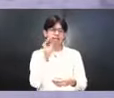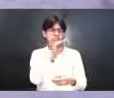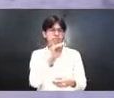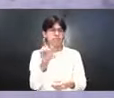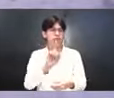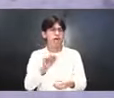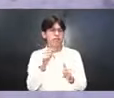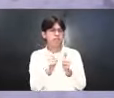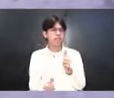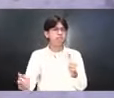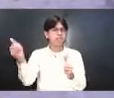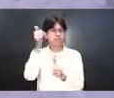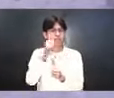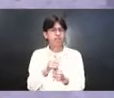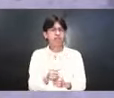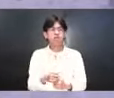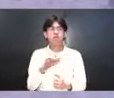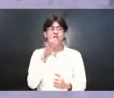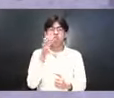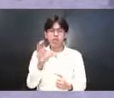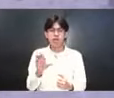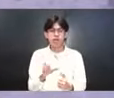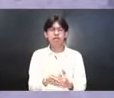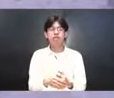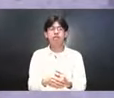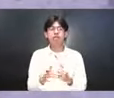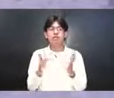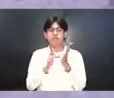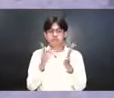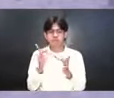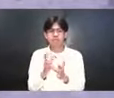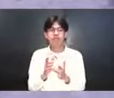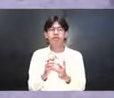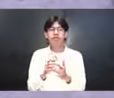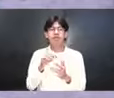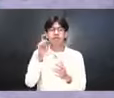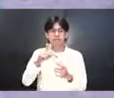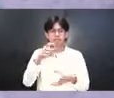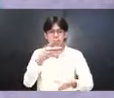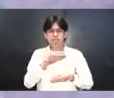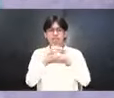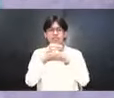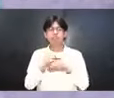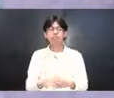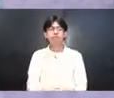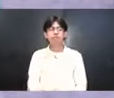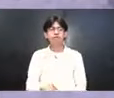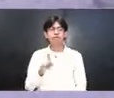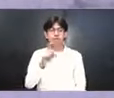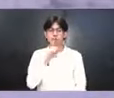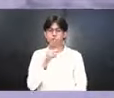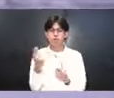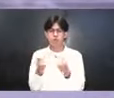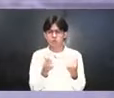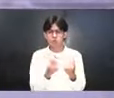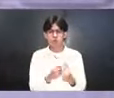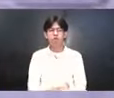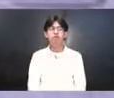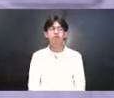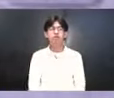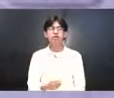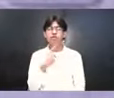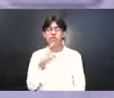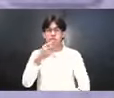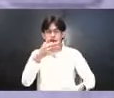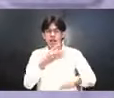greatest commandment? Alam niya na kailangan maidagdag. So he quoted a command from the